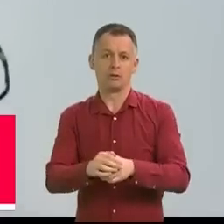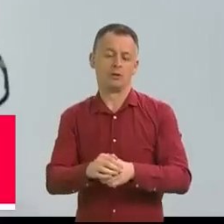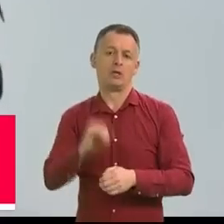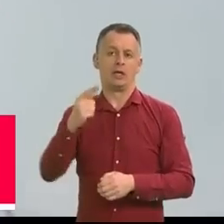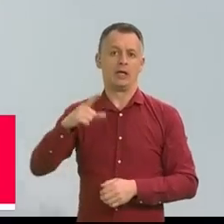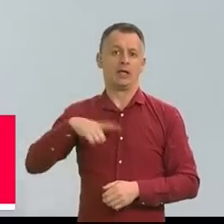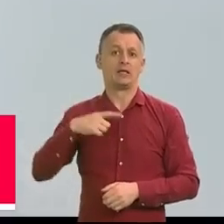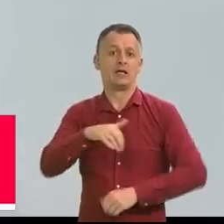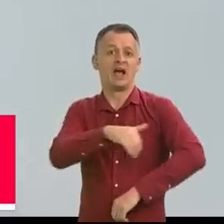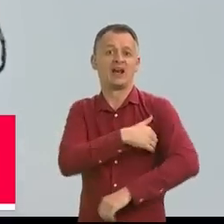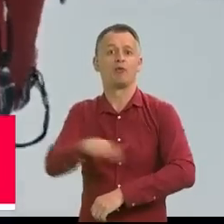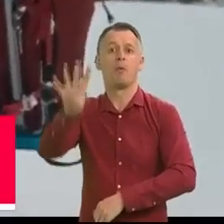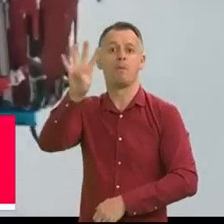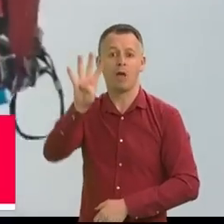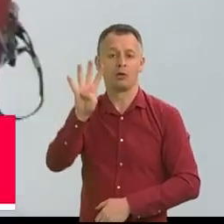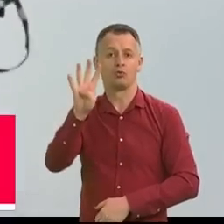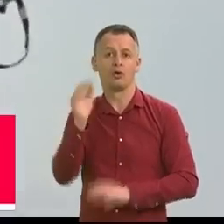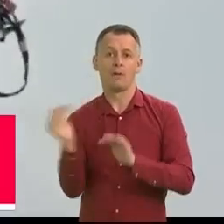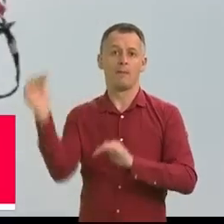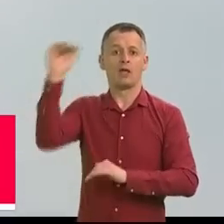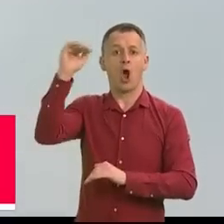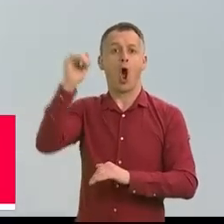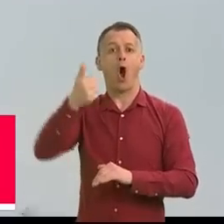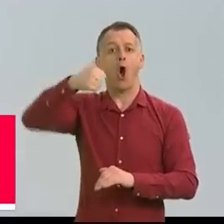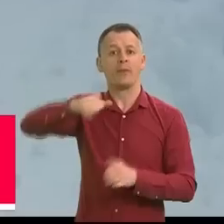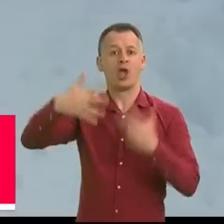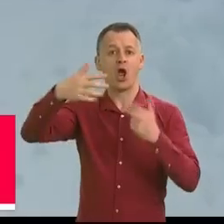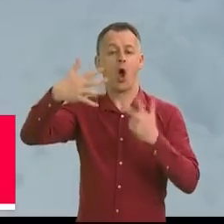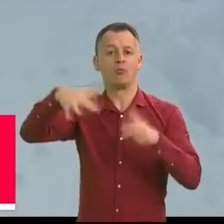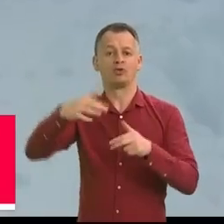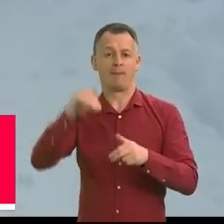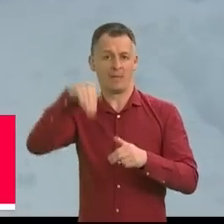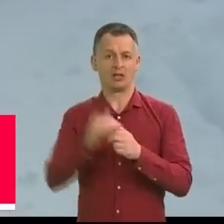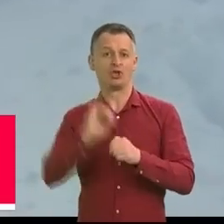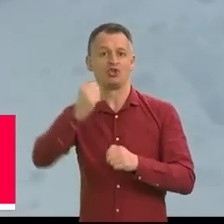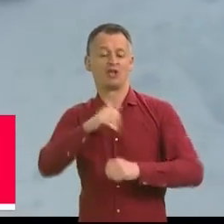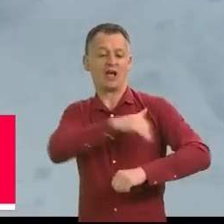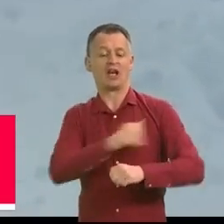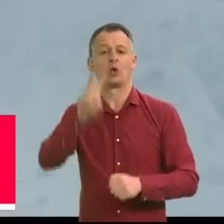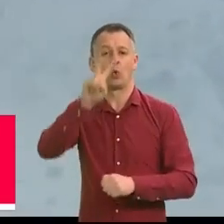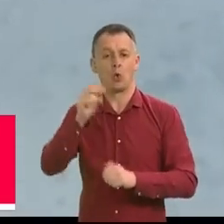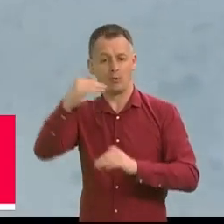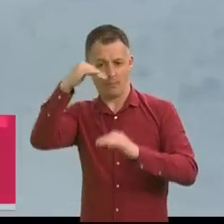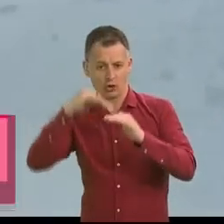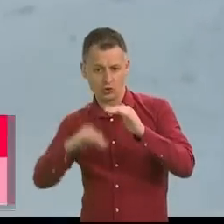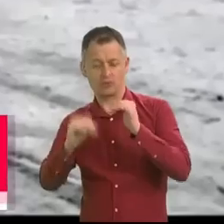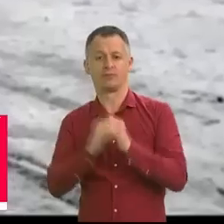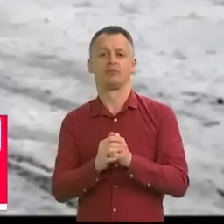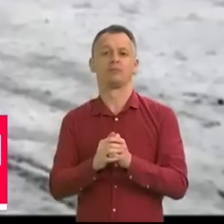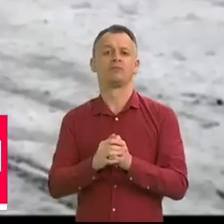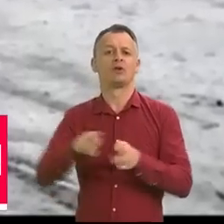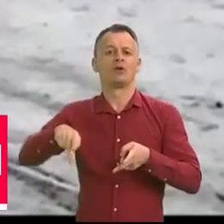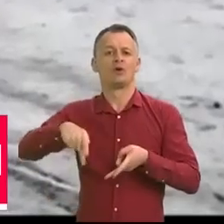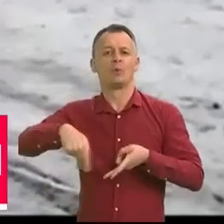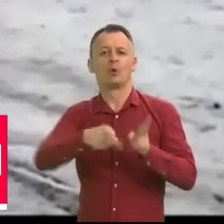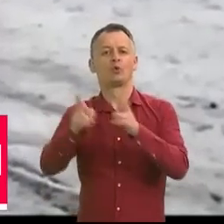va fi de gradul 4 la peste 1800 de metri și de gradul 2 sub această altitudine. Pe Transfăgărășan, în urmă cu două